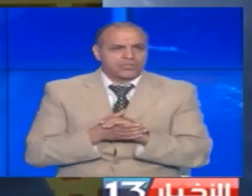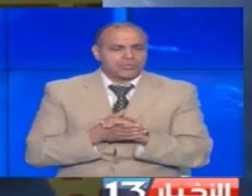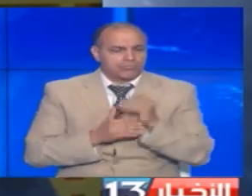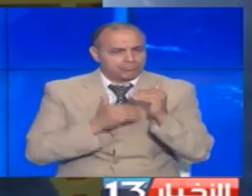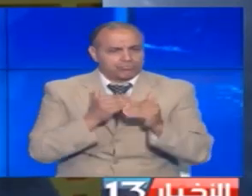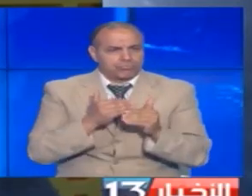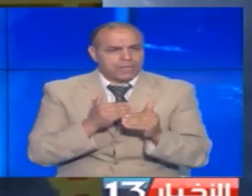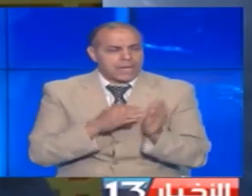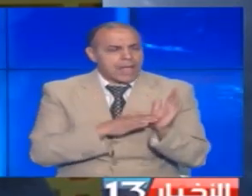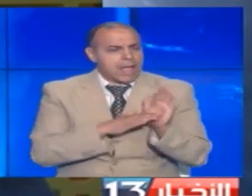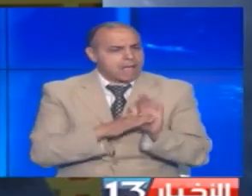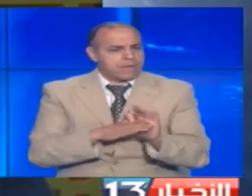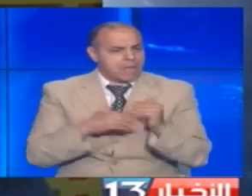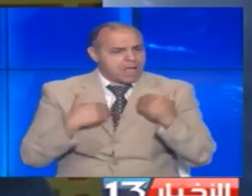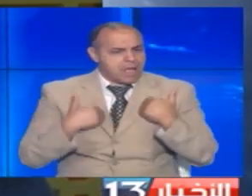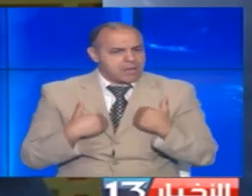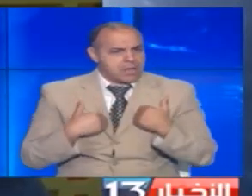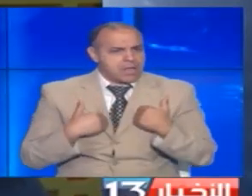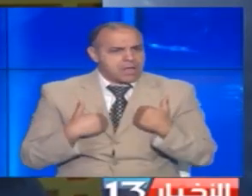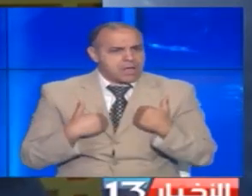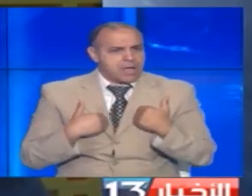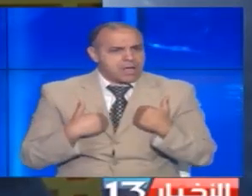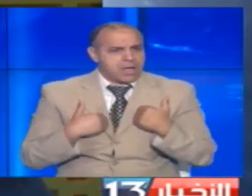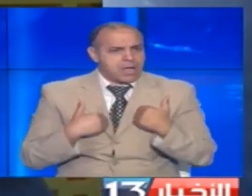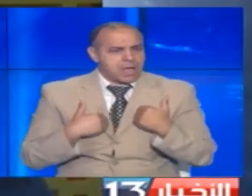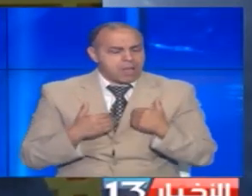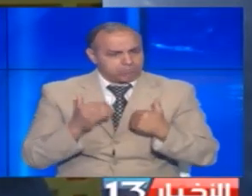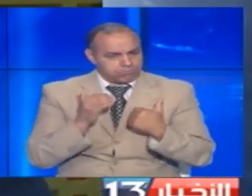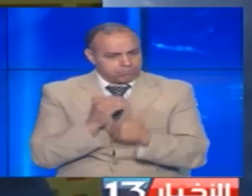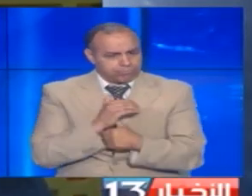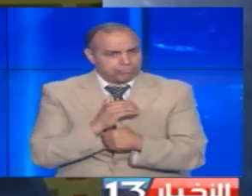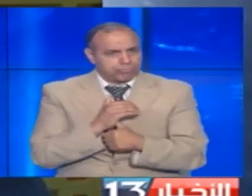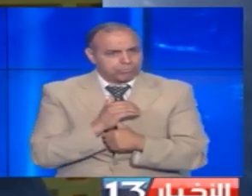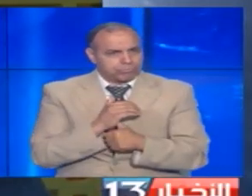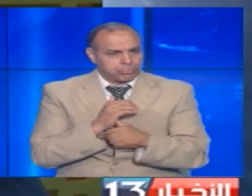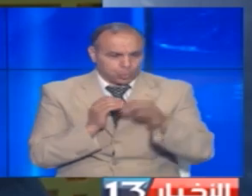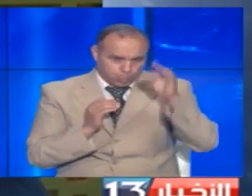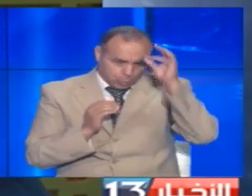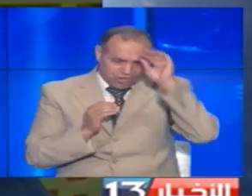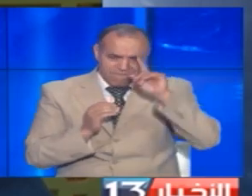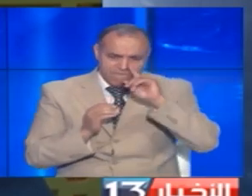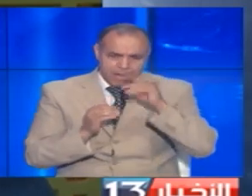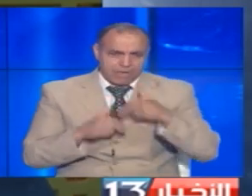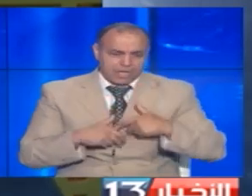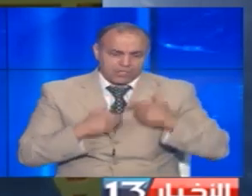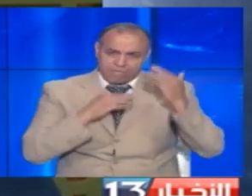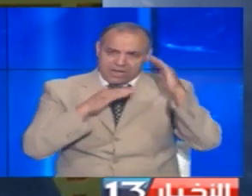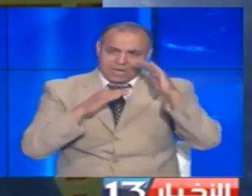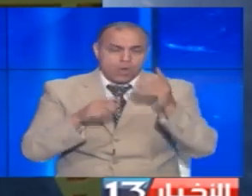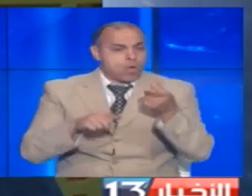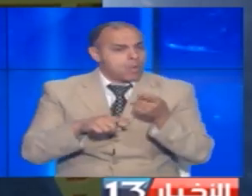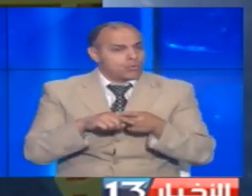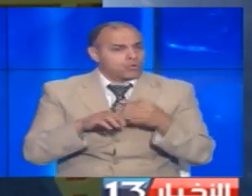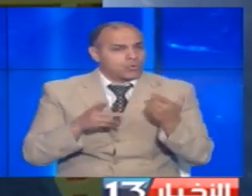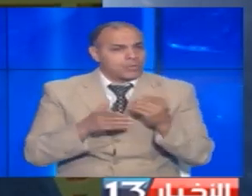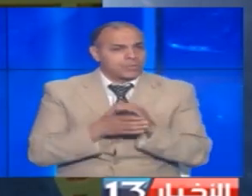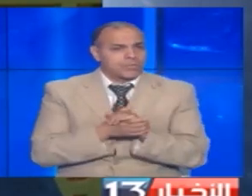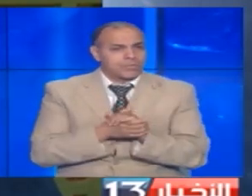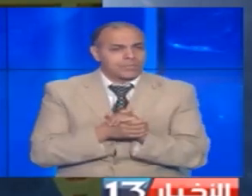هذا عليه بين فريق ابنائنا وبناتنا البراء وكذلك